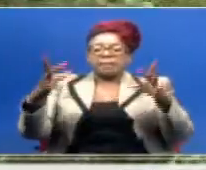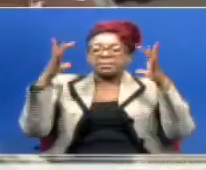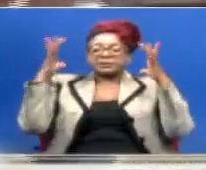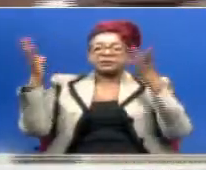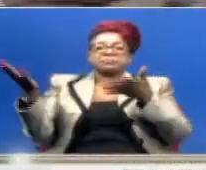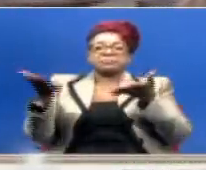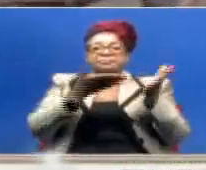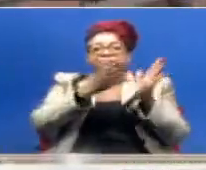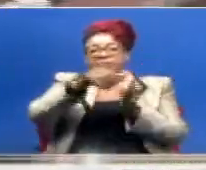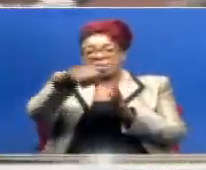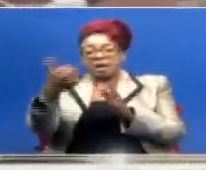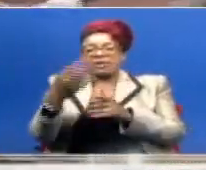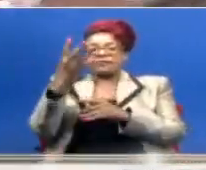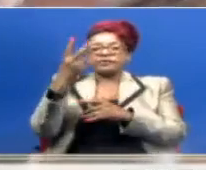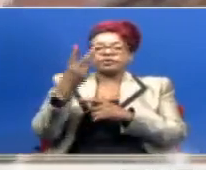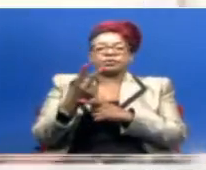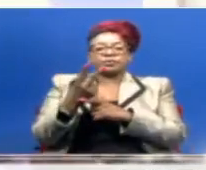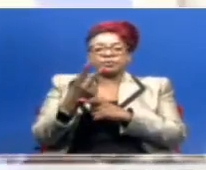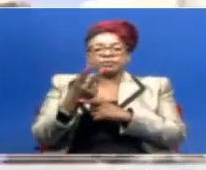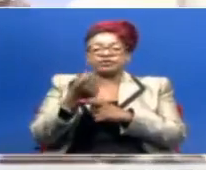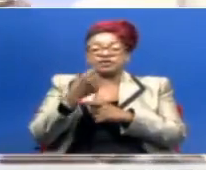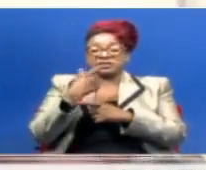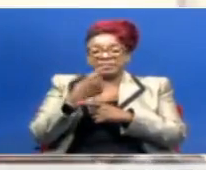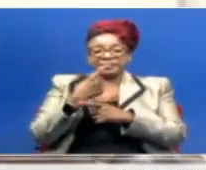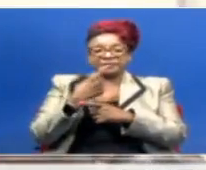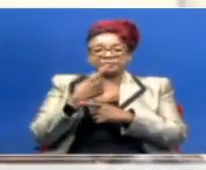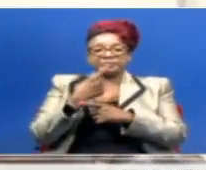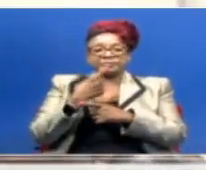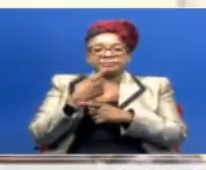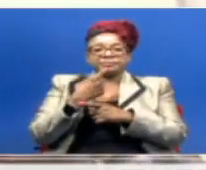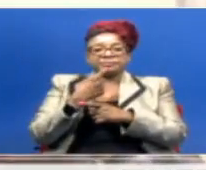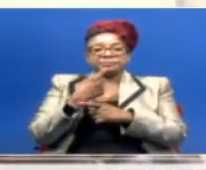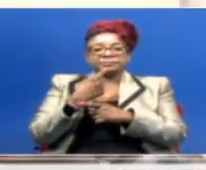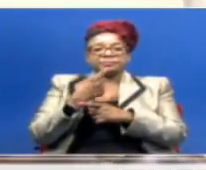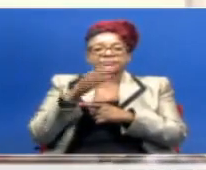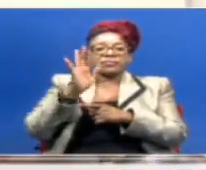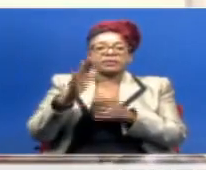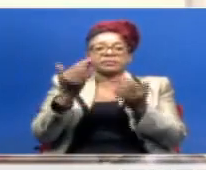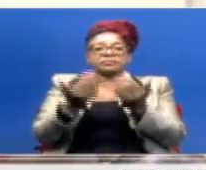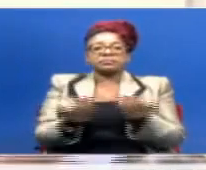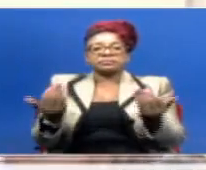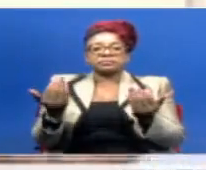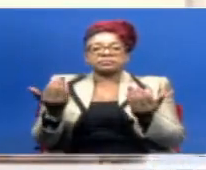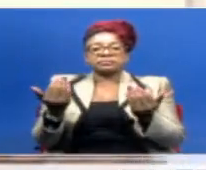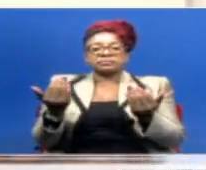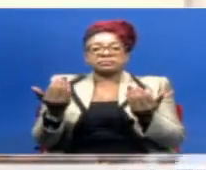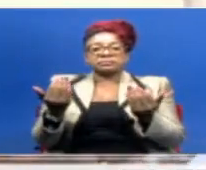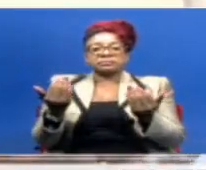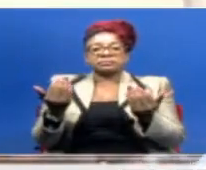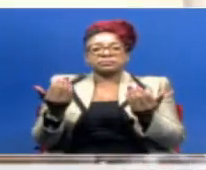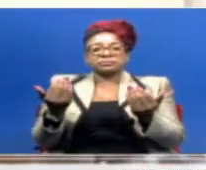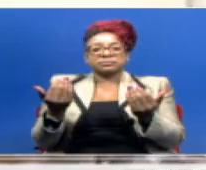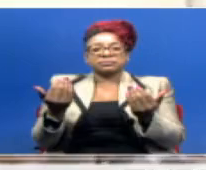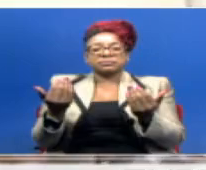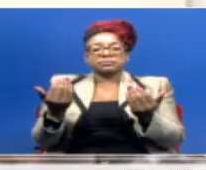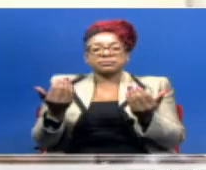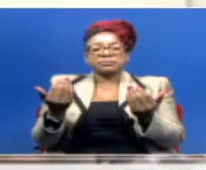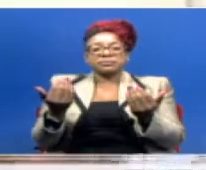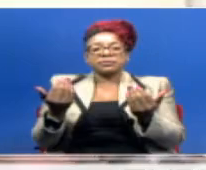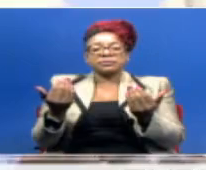wengine 42 kwa matibabu. Wao watoto wameenda kwa hospitali zetu